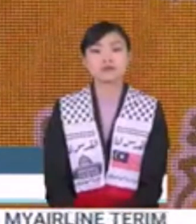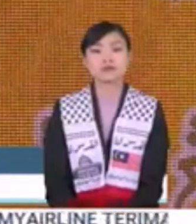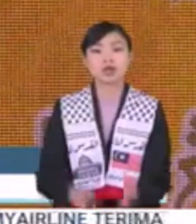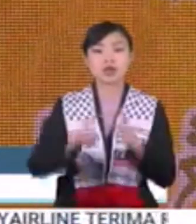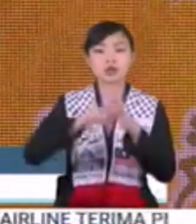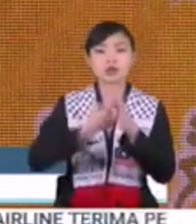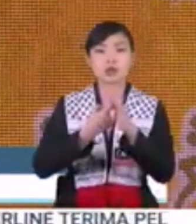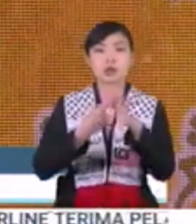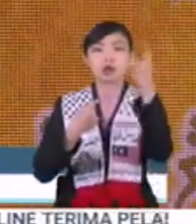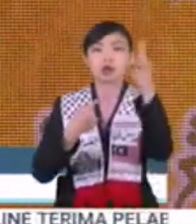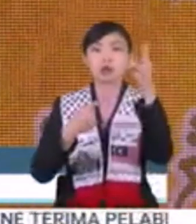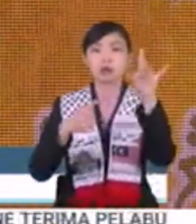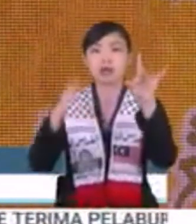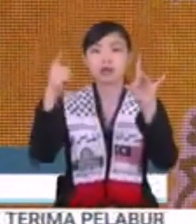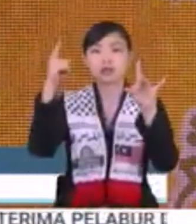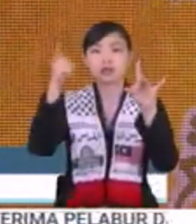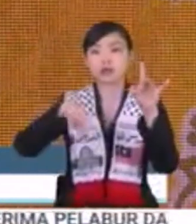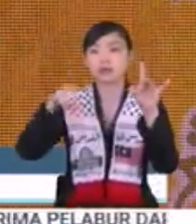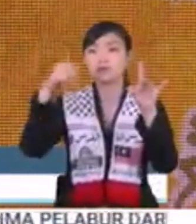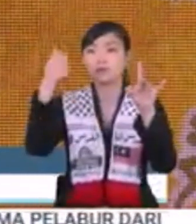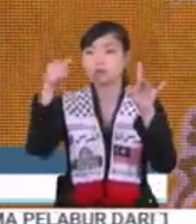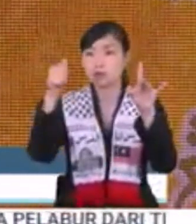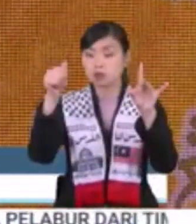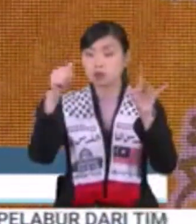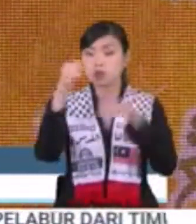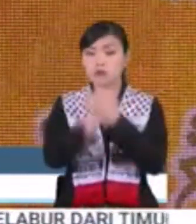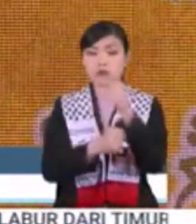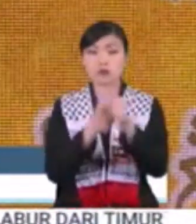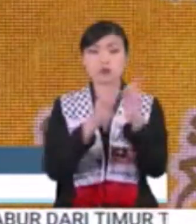bermula 18 Oktober 2023,